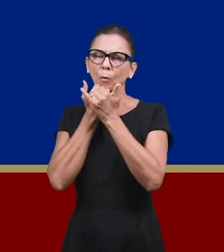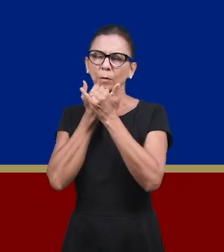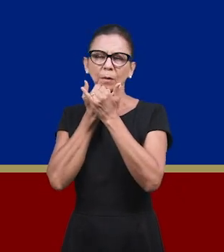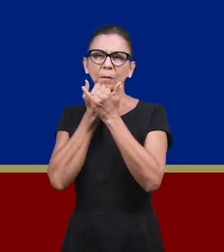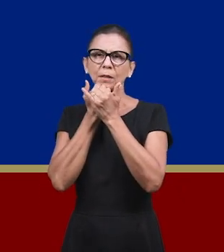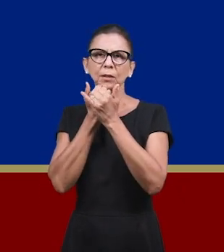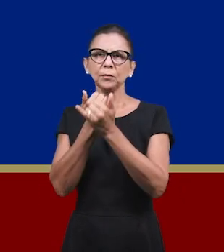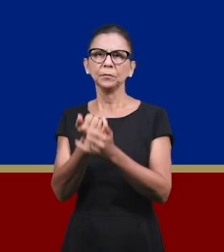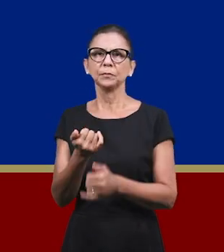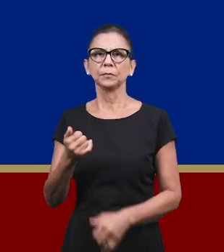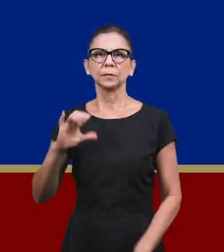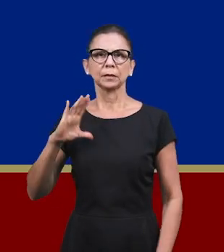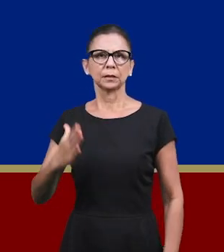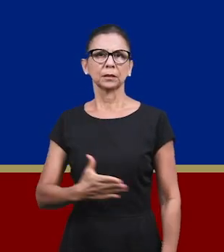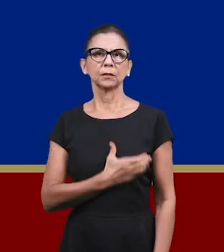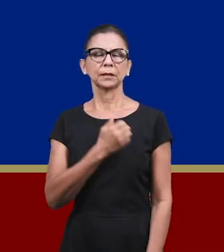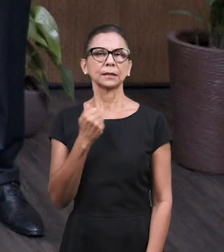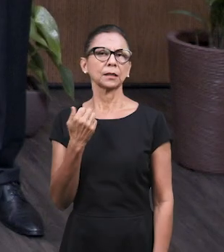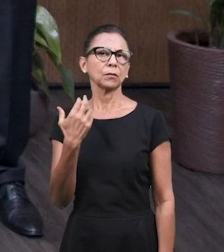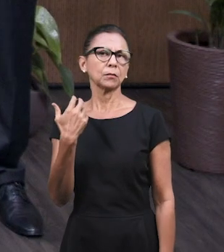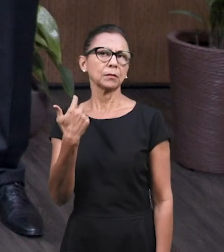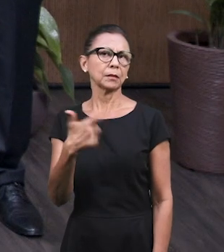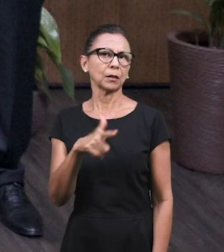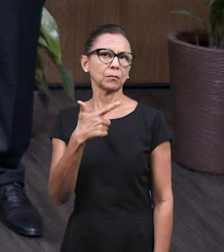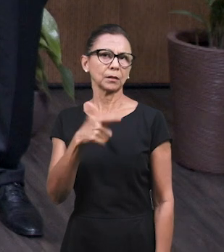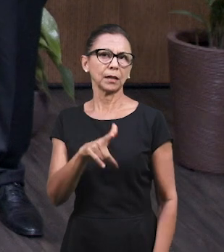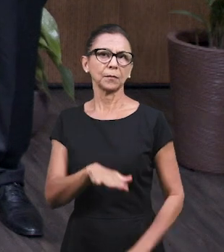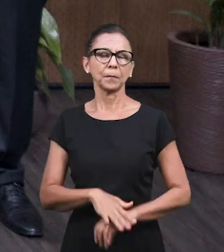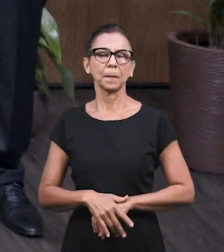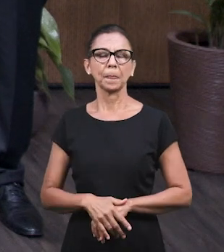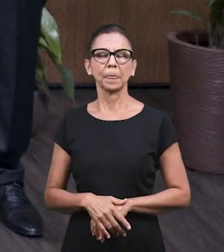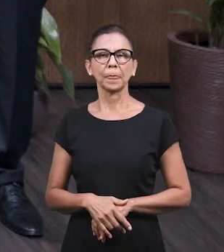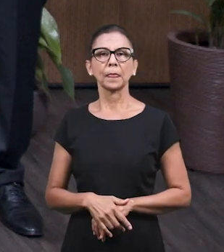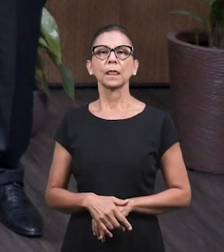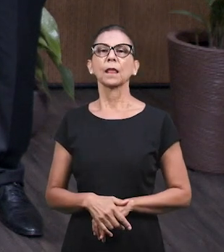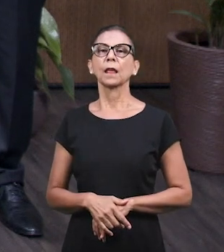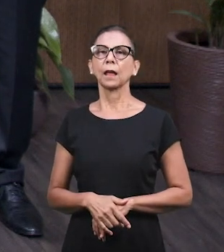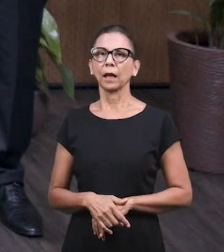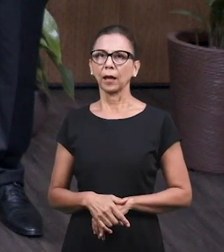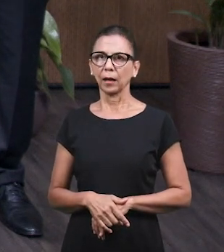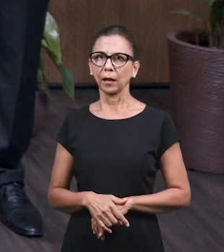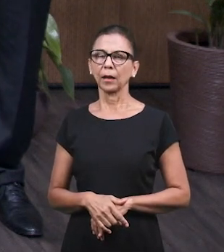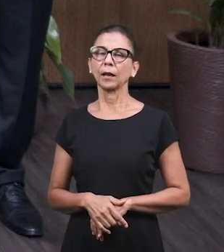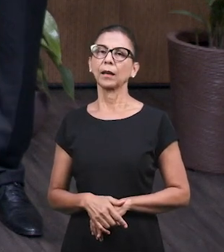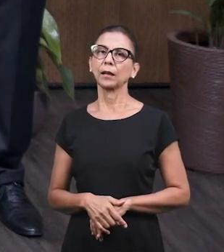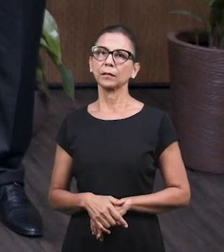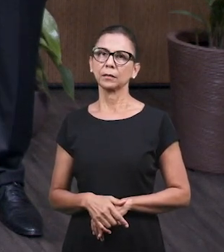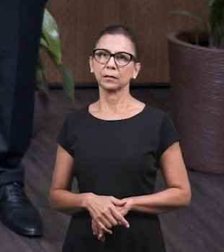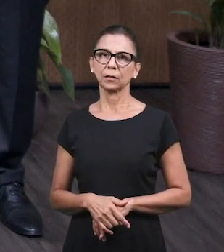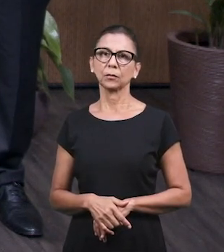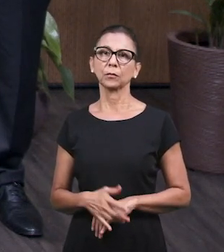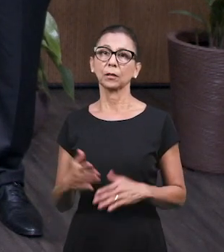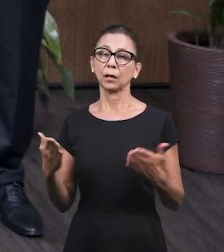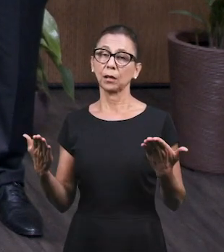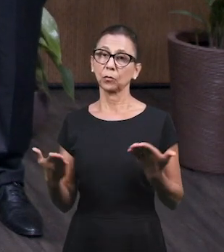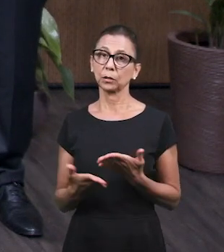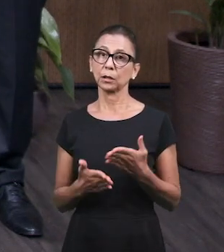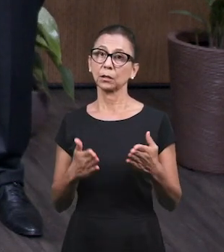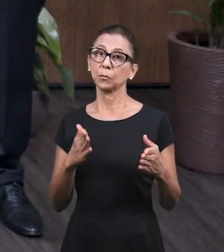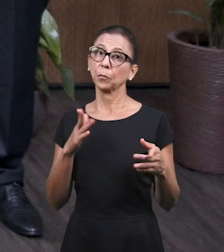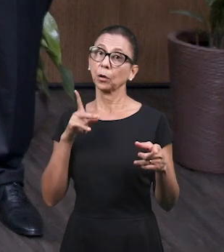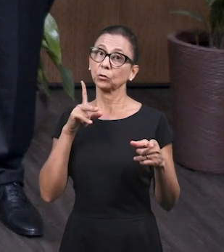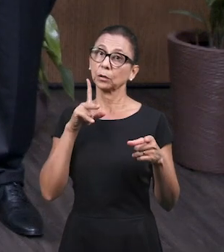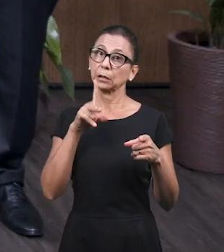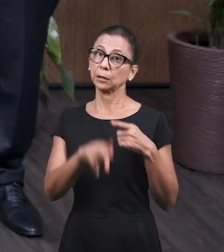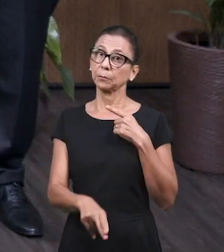le pardon, il n'y a pas de salut. Ça veut dire le besoin de pardonner, de ne pas